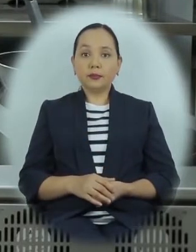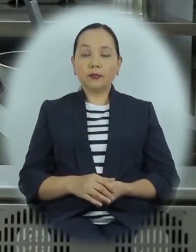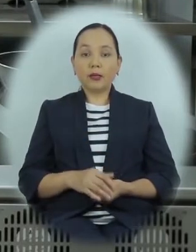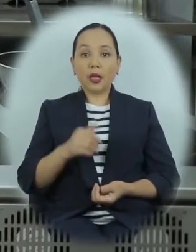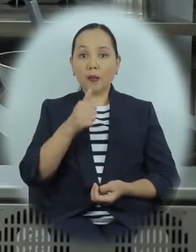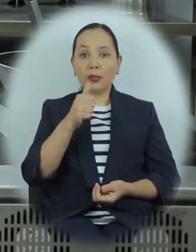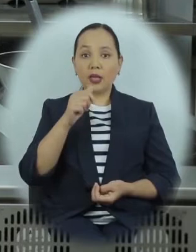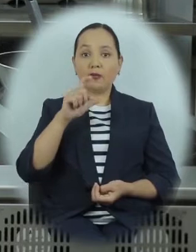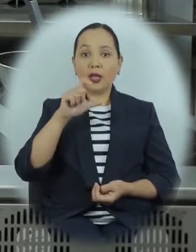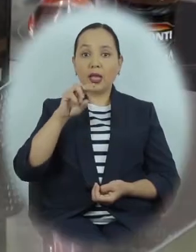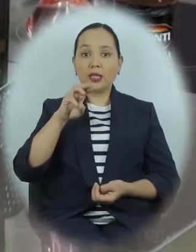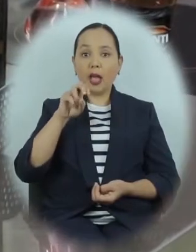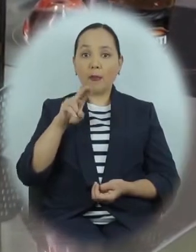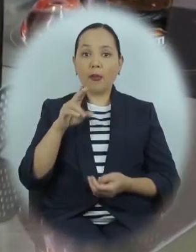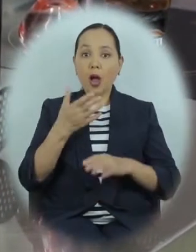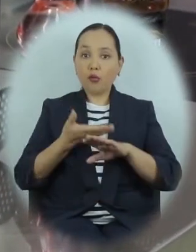Первый этап обжариваем